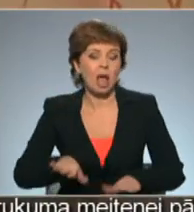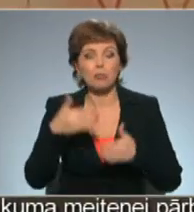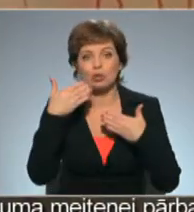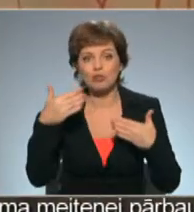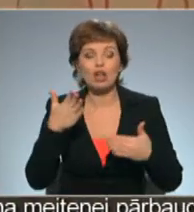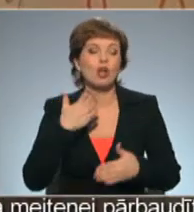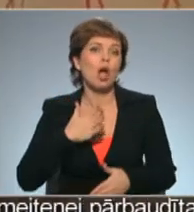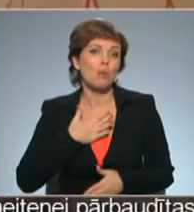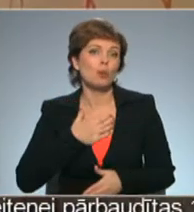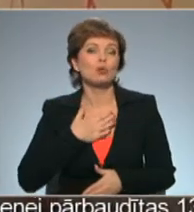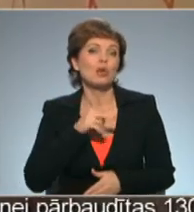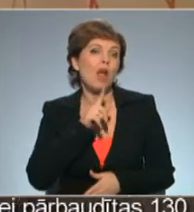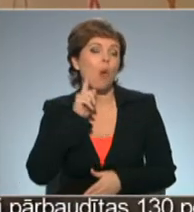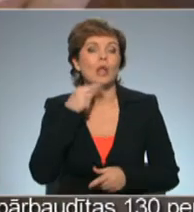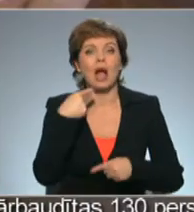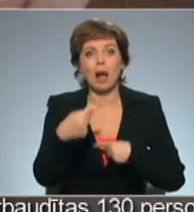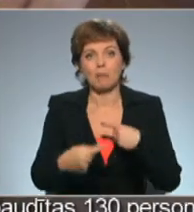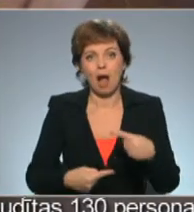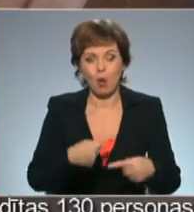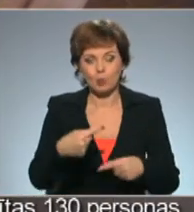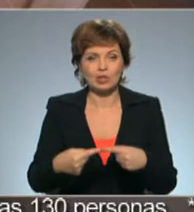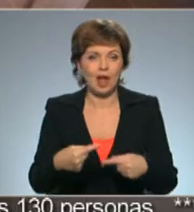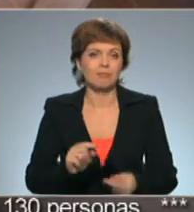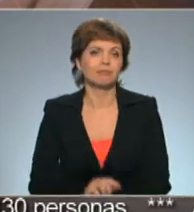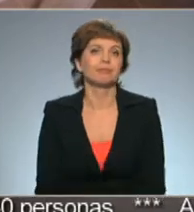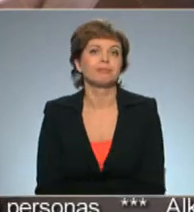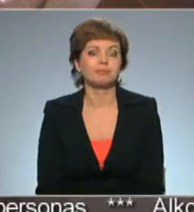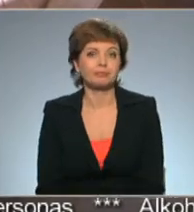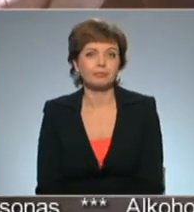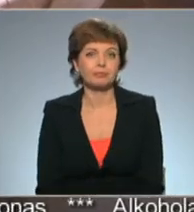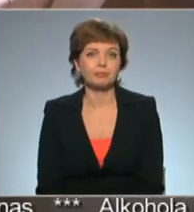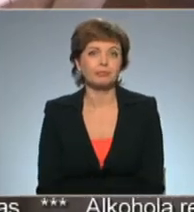jaunākajām paudzēm. Dzintra Stradiņa, Kārlis Kumsārs, Vidzemes televīzija.